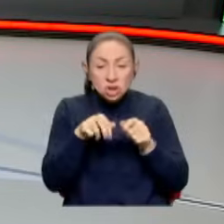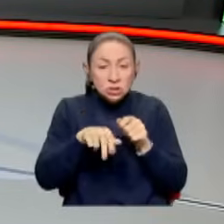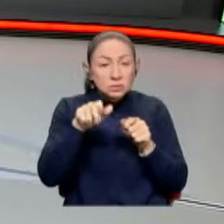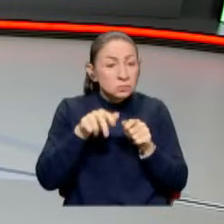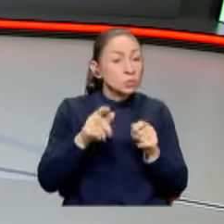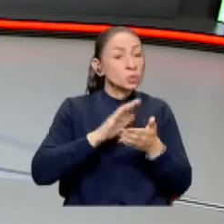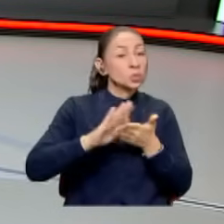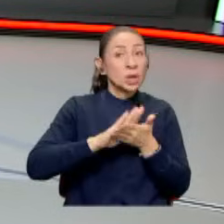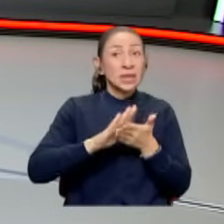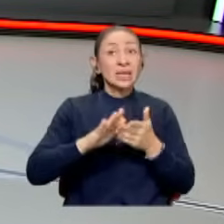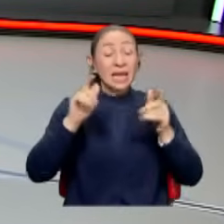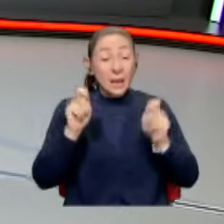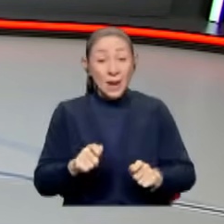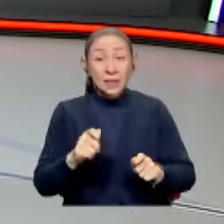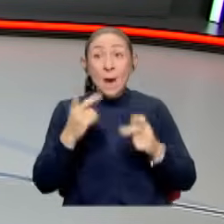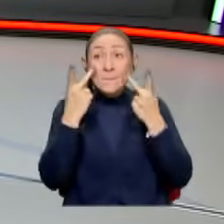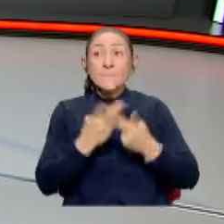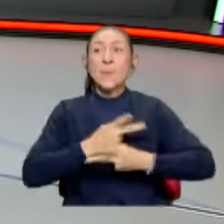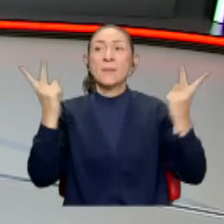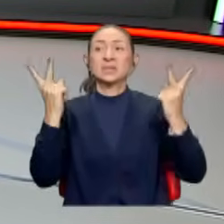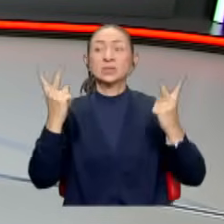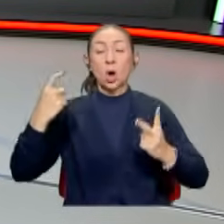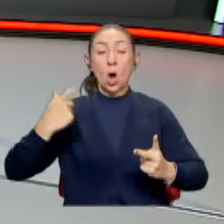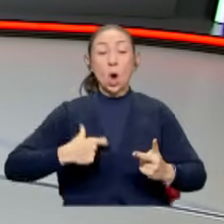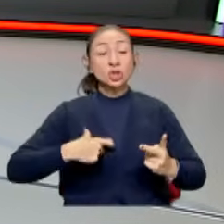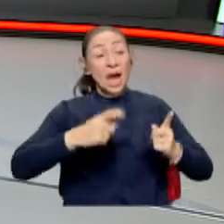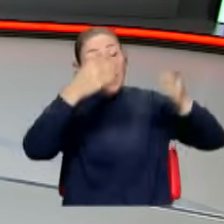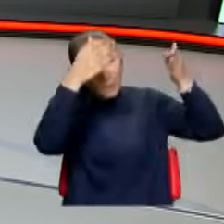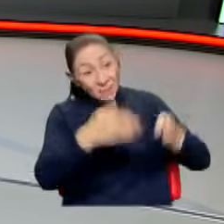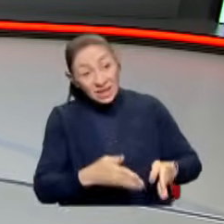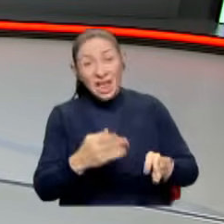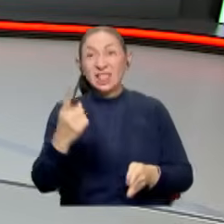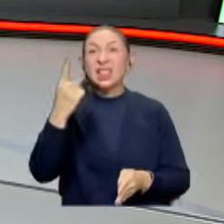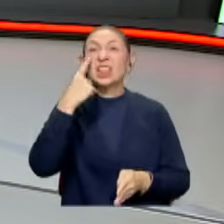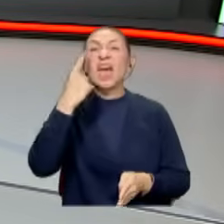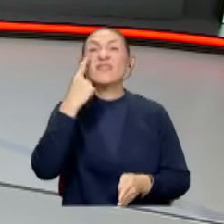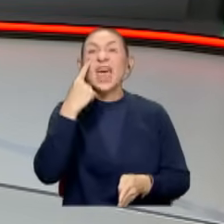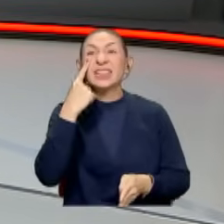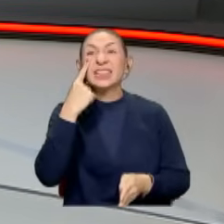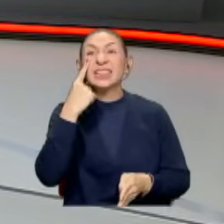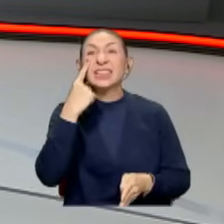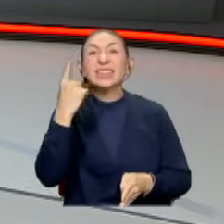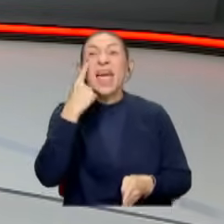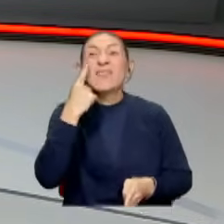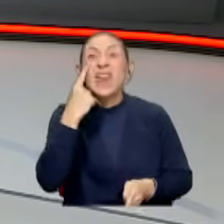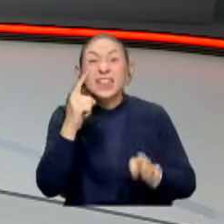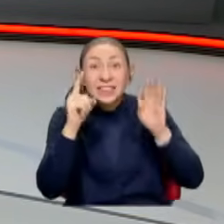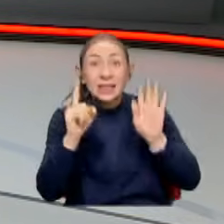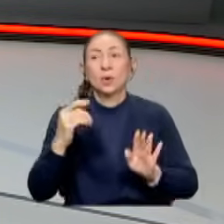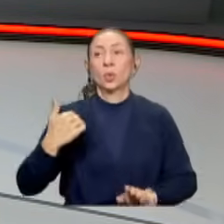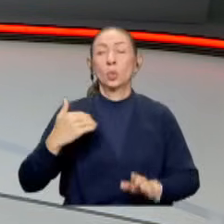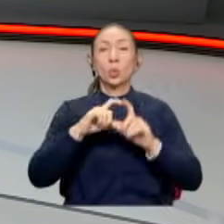düzenleyen sağlayan bağımsız özerk bir devlet devlet